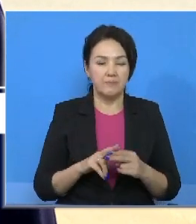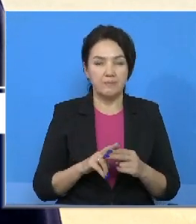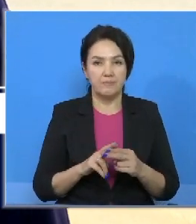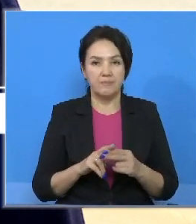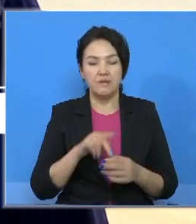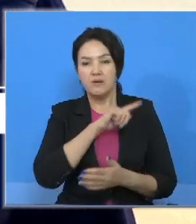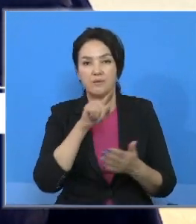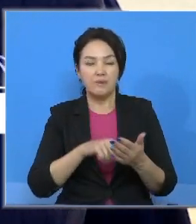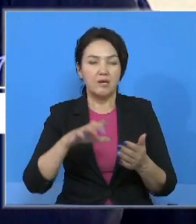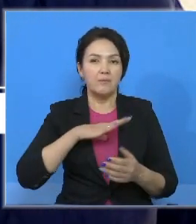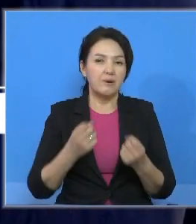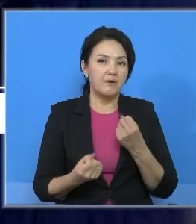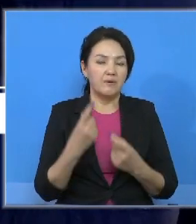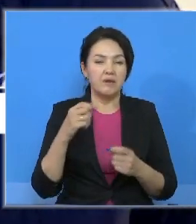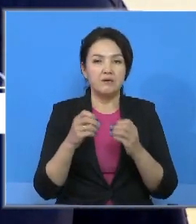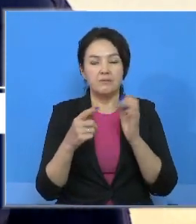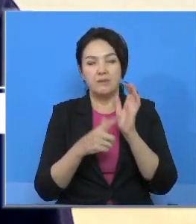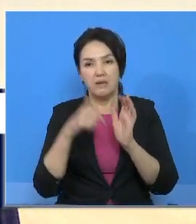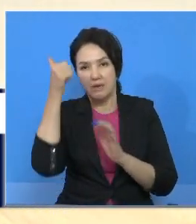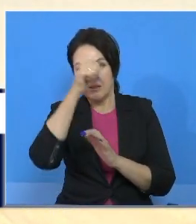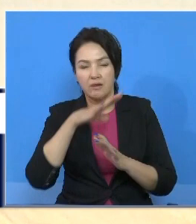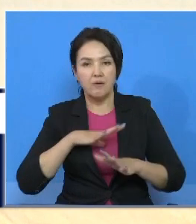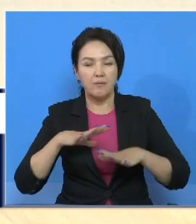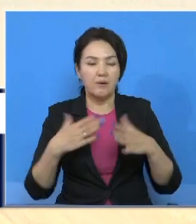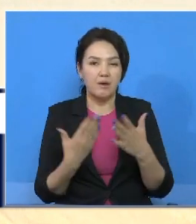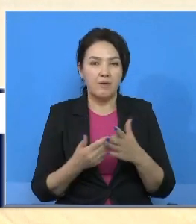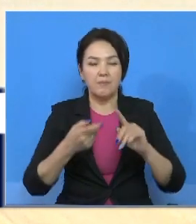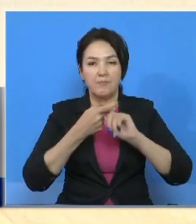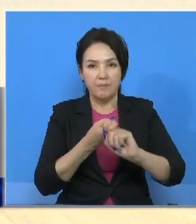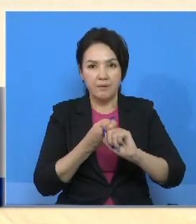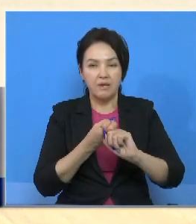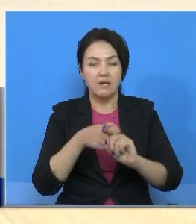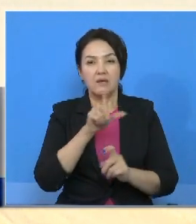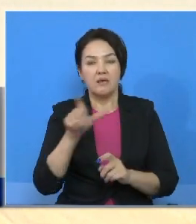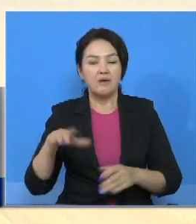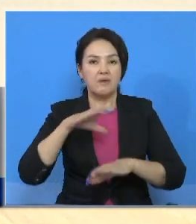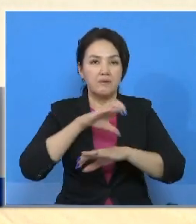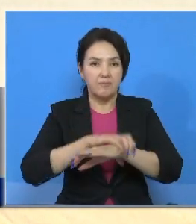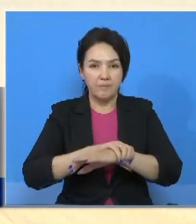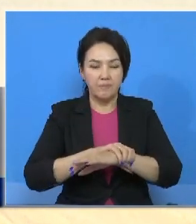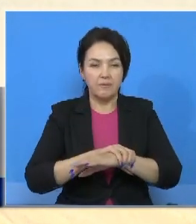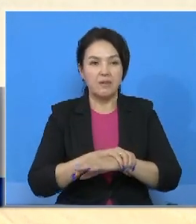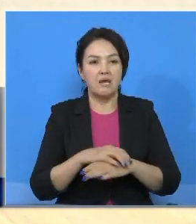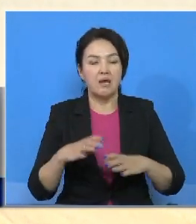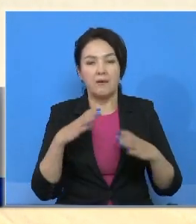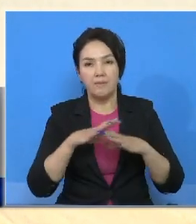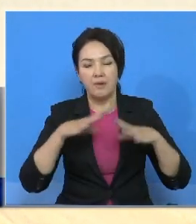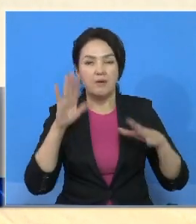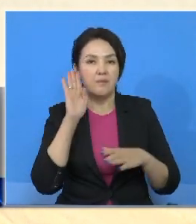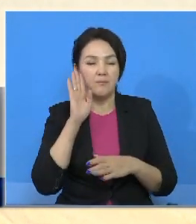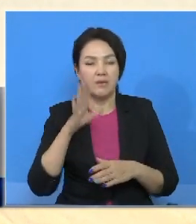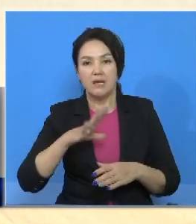те вопросы, которые возникли в 2017 году, в принципе, больше всего связаны с человеческим фактором, то есть объем воды, который